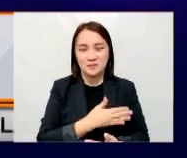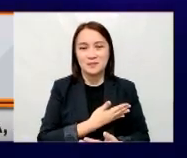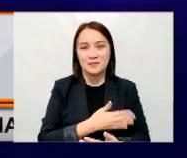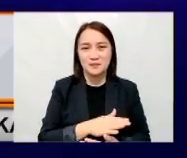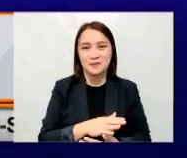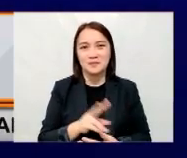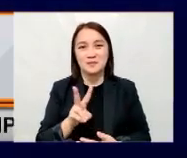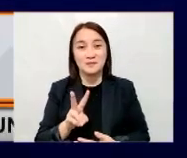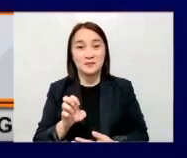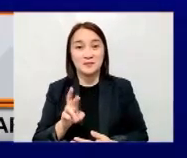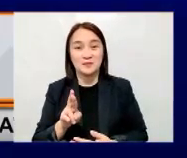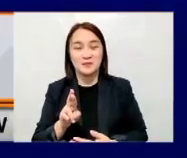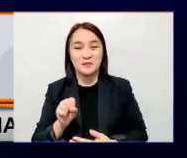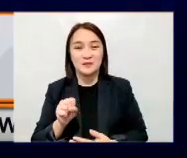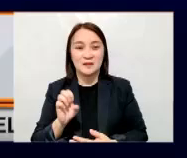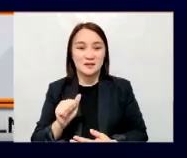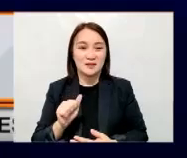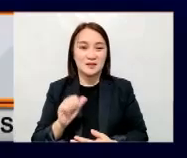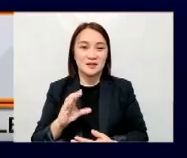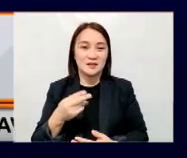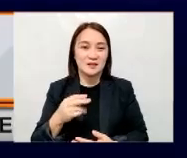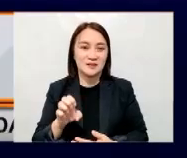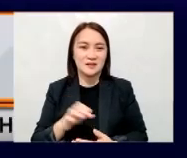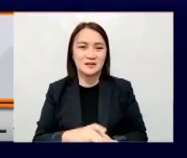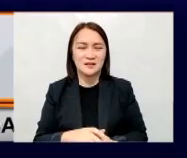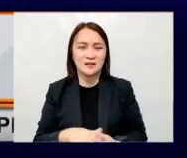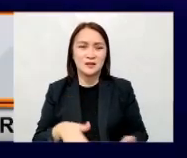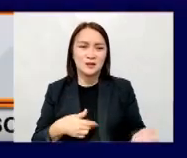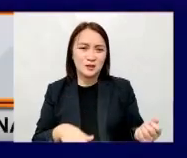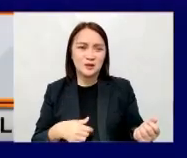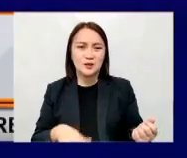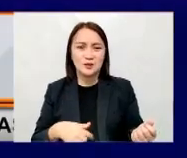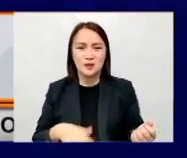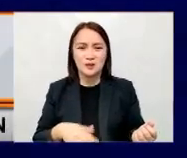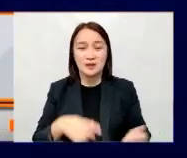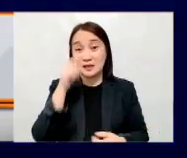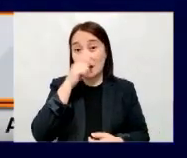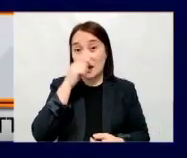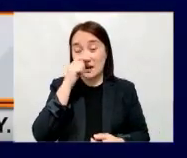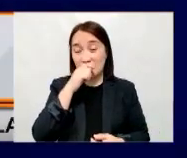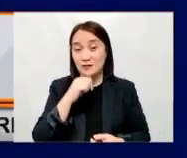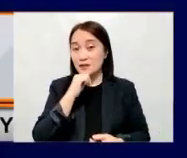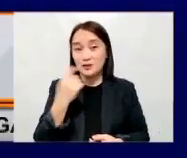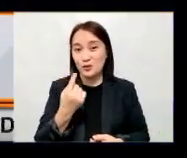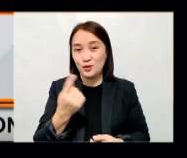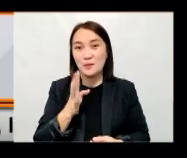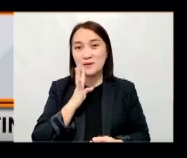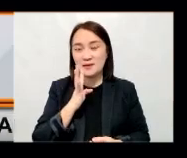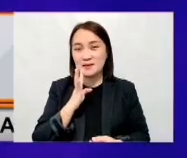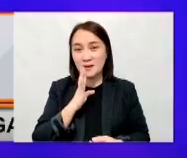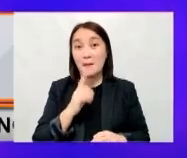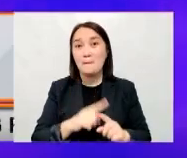Bukod sa kanyang mga live performance, highlight din ang concerts ang kanyang pagtatagalog. Hindi lang sa pagsasalita, kundi pati na